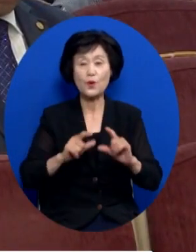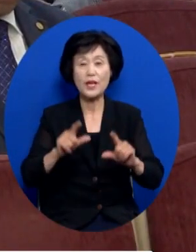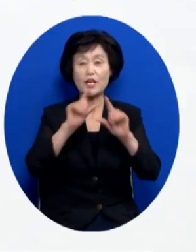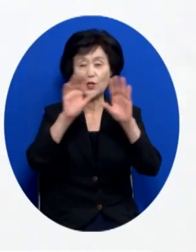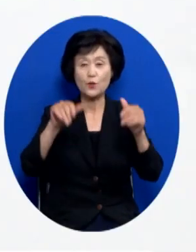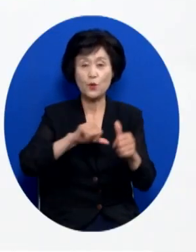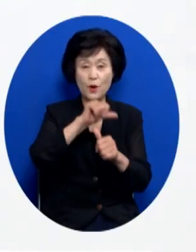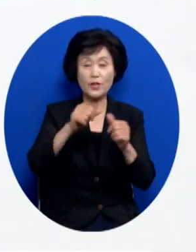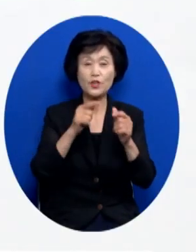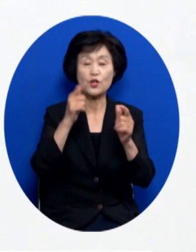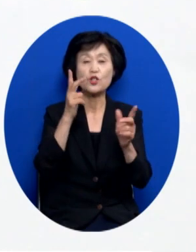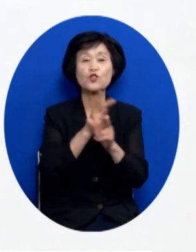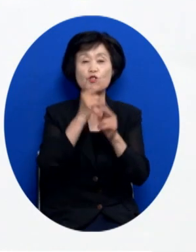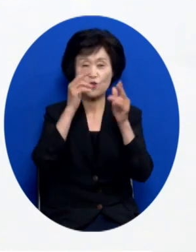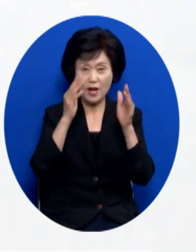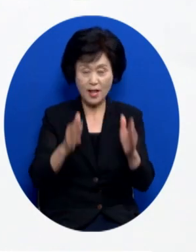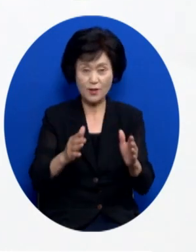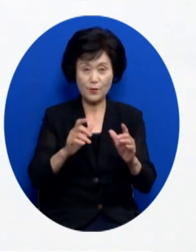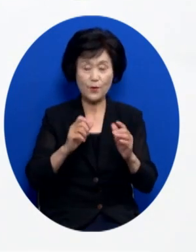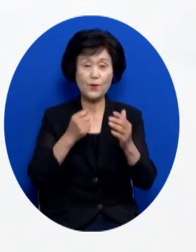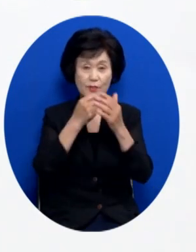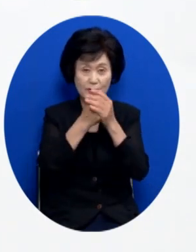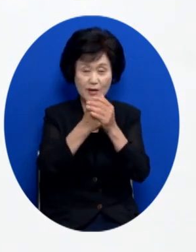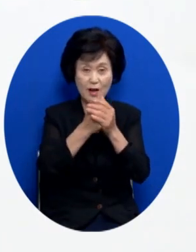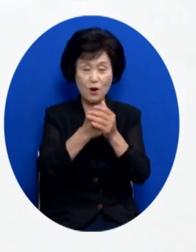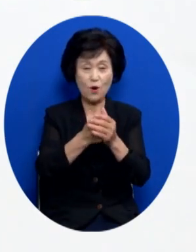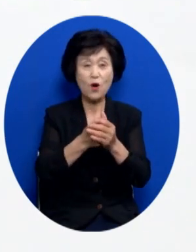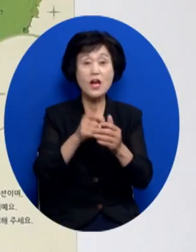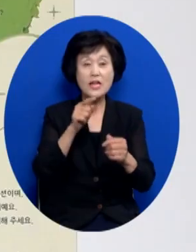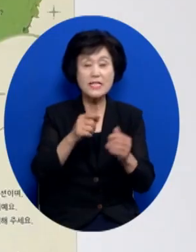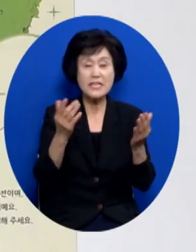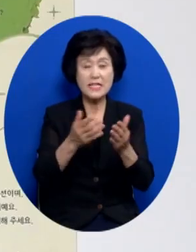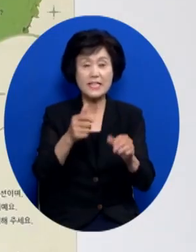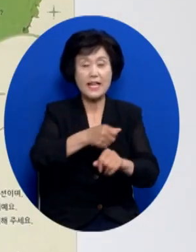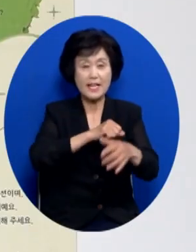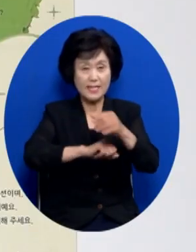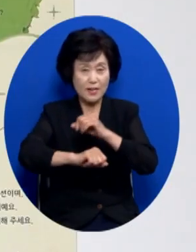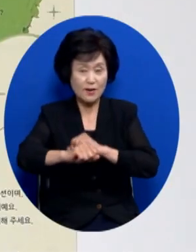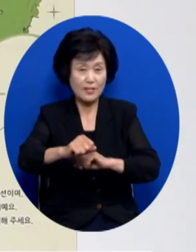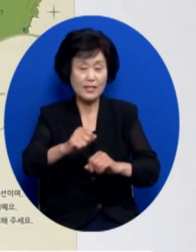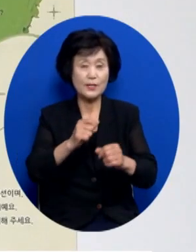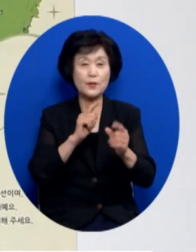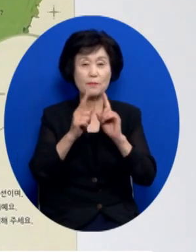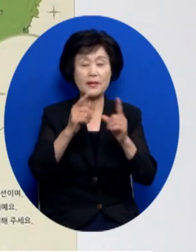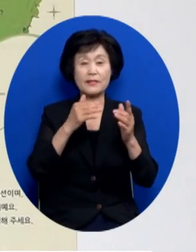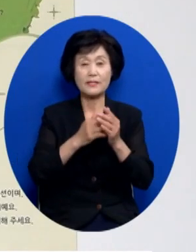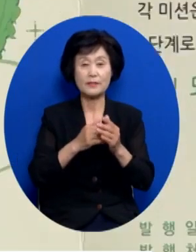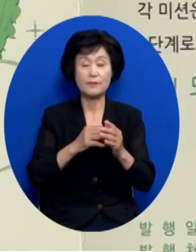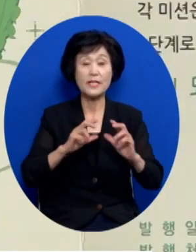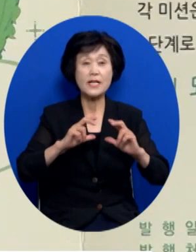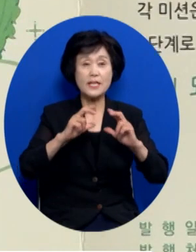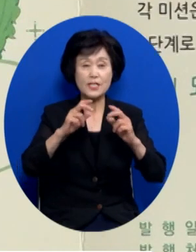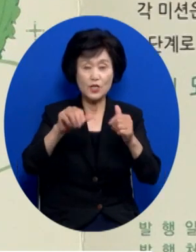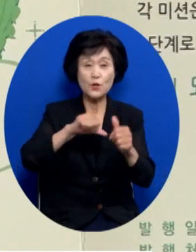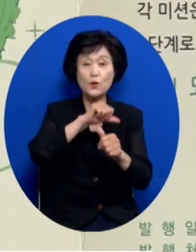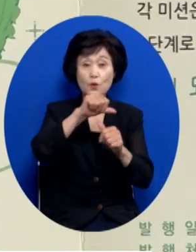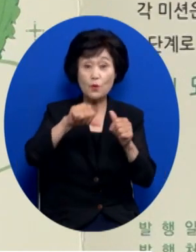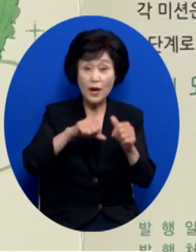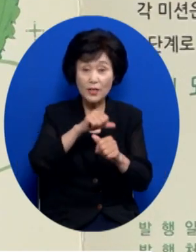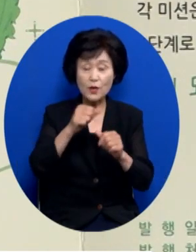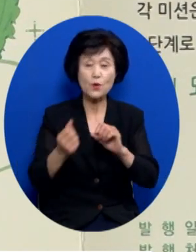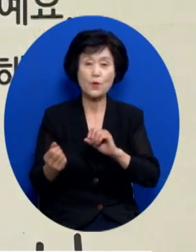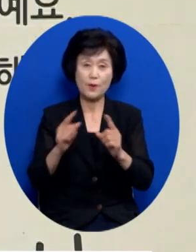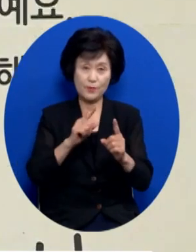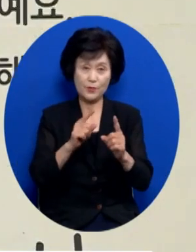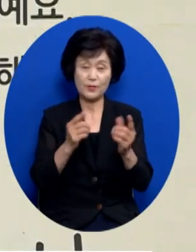선포하고 기후위기 극복에 적극 나서기로 했습니다. 창조세계인 지구환경을 돌보고 회복시키는